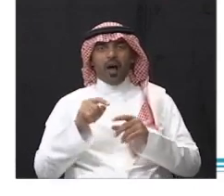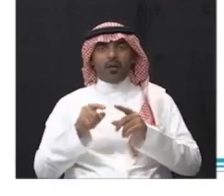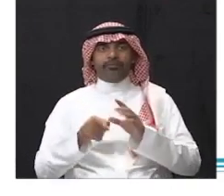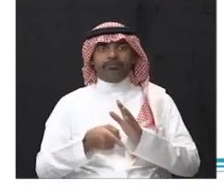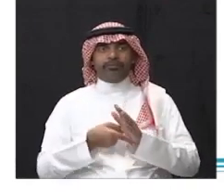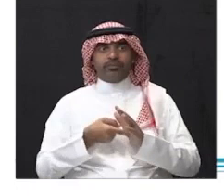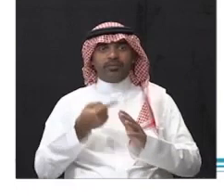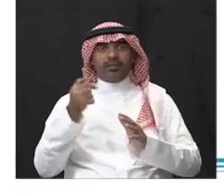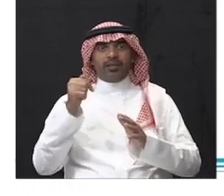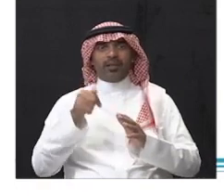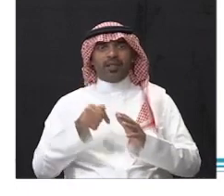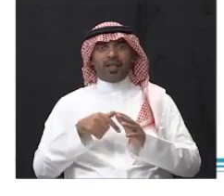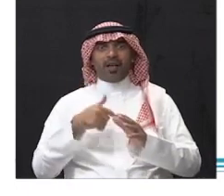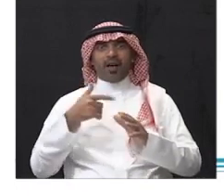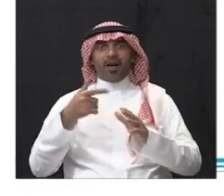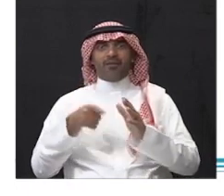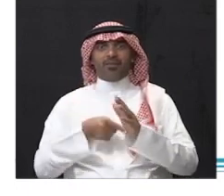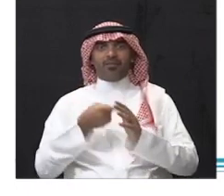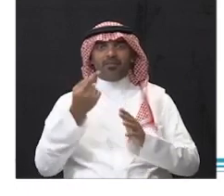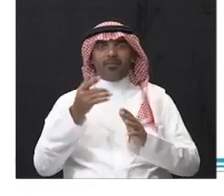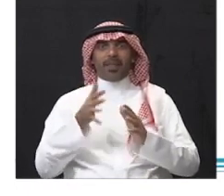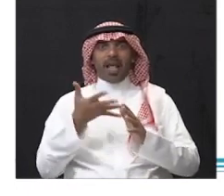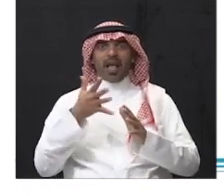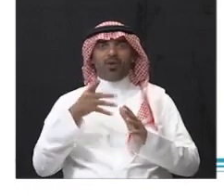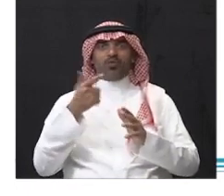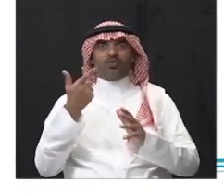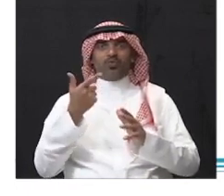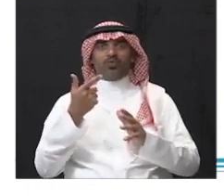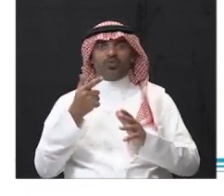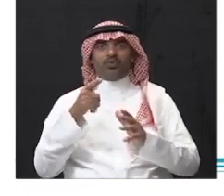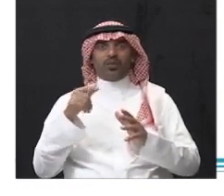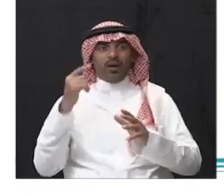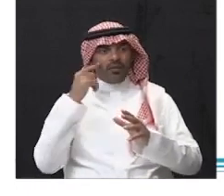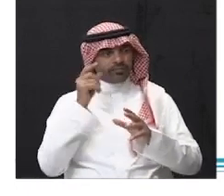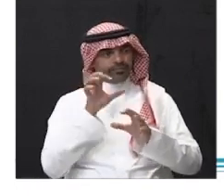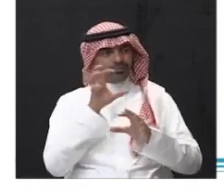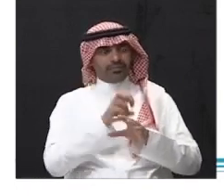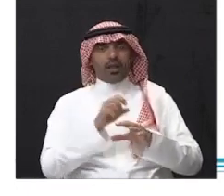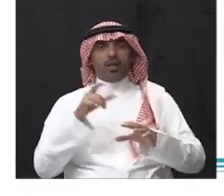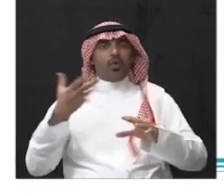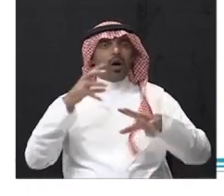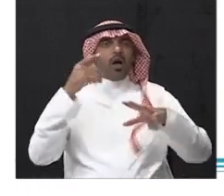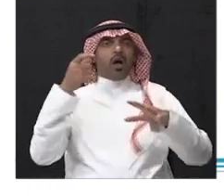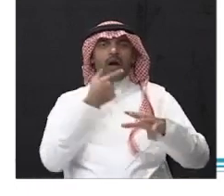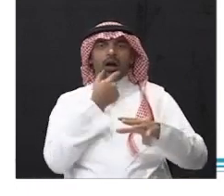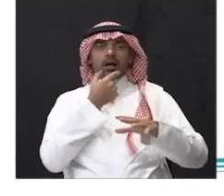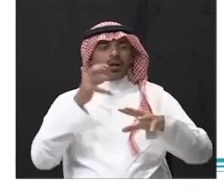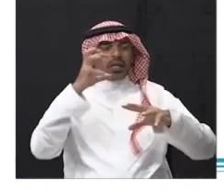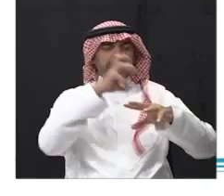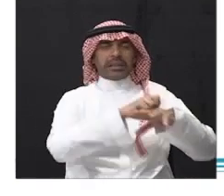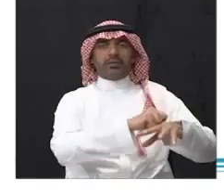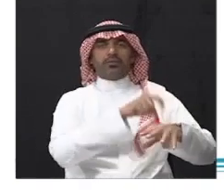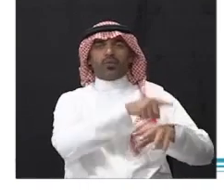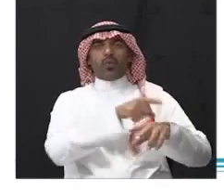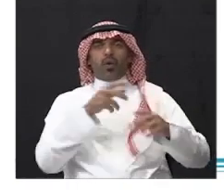البريطاني لأمريكا الشمالية. خلال الفترة من عام